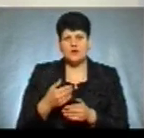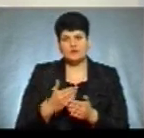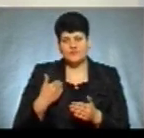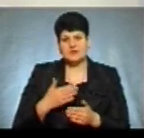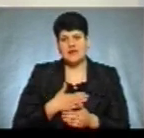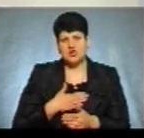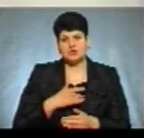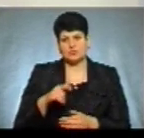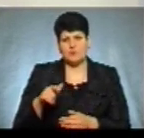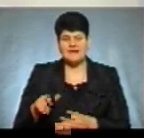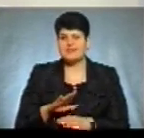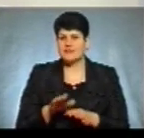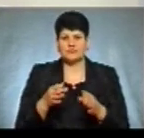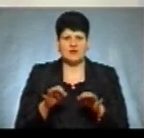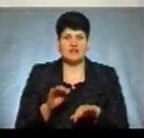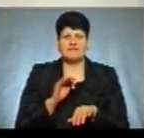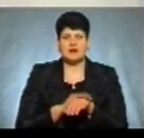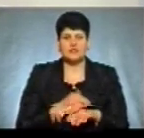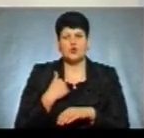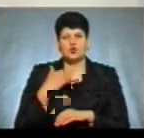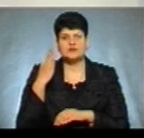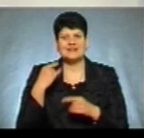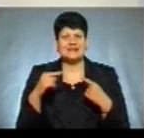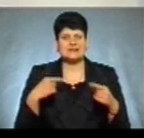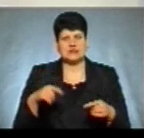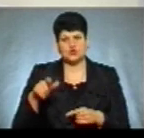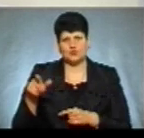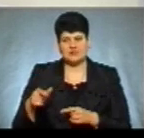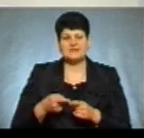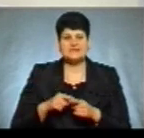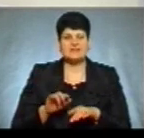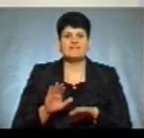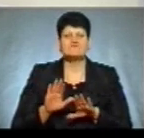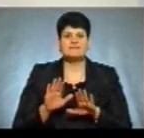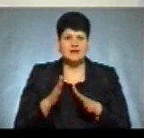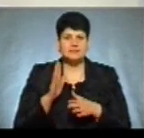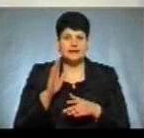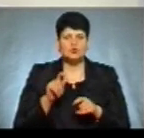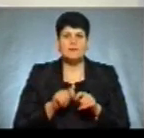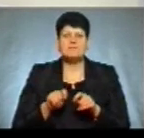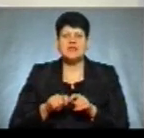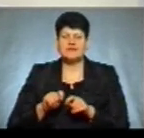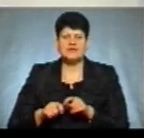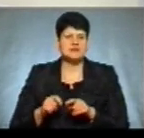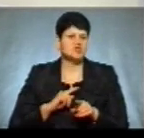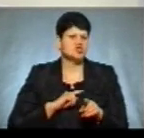громадян не допускати фактів голосування за інших осіб, тому що такі випадки будуть перевірятися дуже швидко,